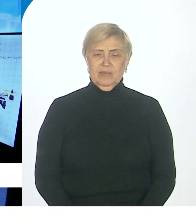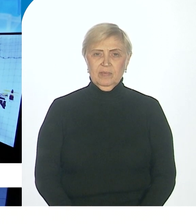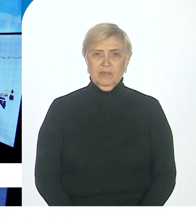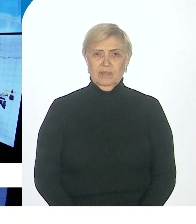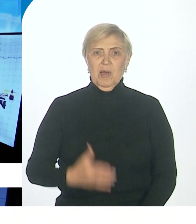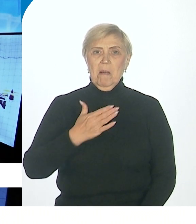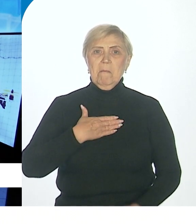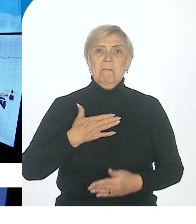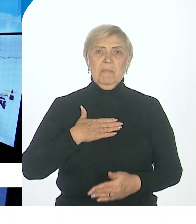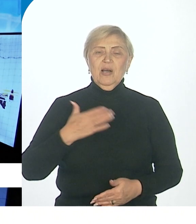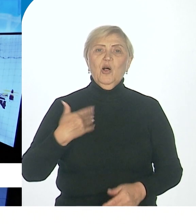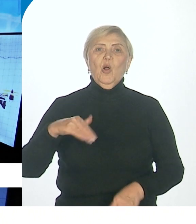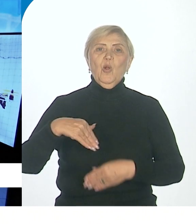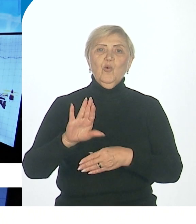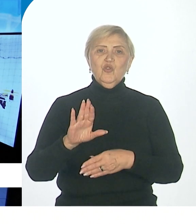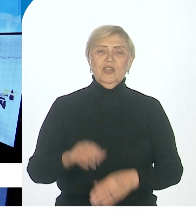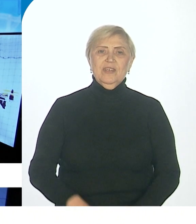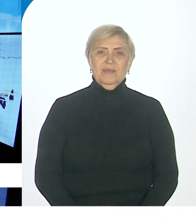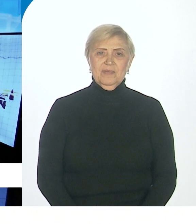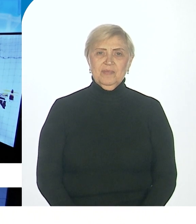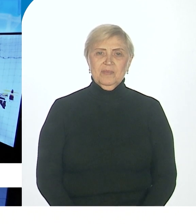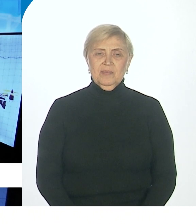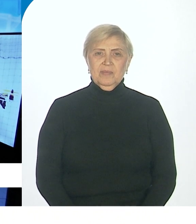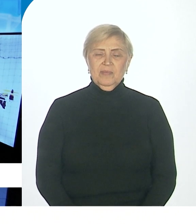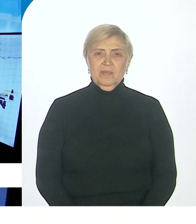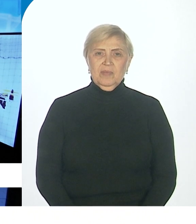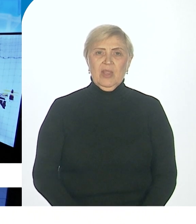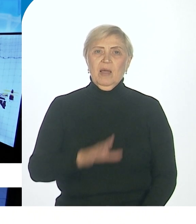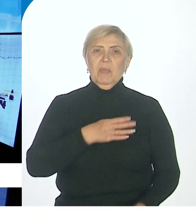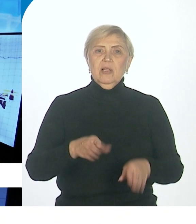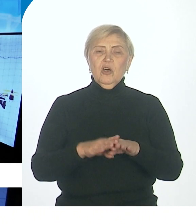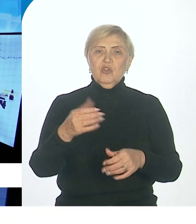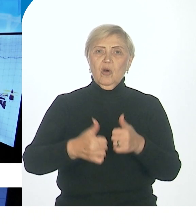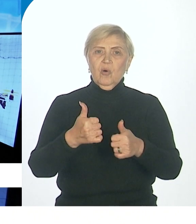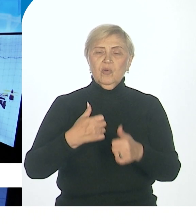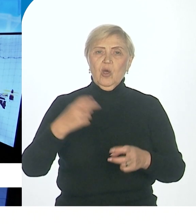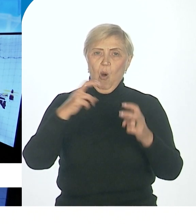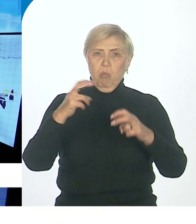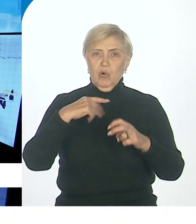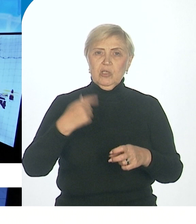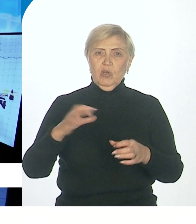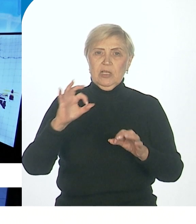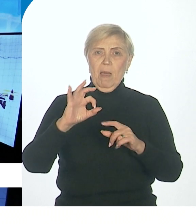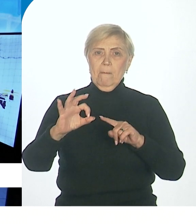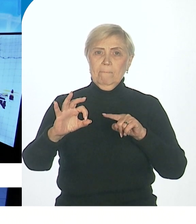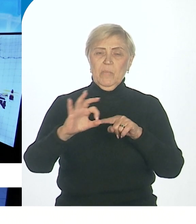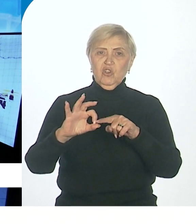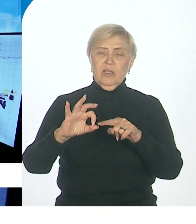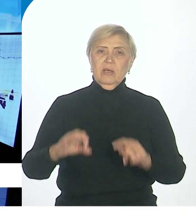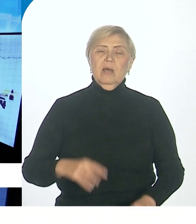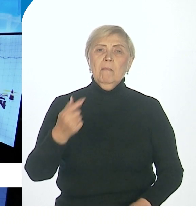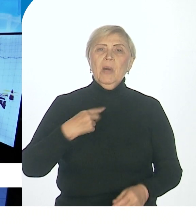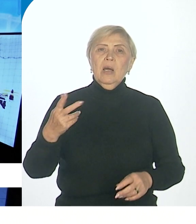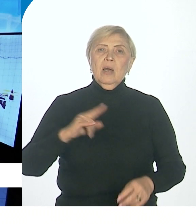лучшие просто. Там вообще не было ни у кого шансов. Был также конкурс на поиск мишени. То есть мы